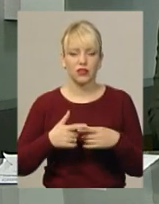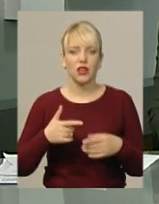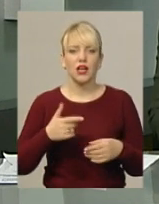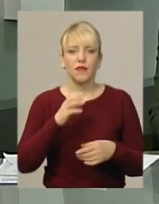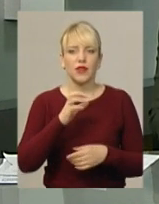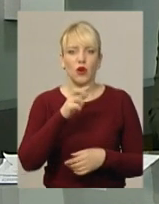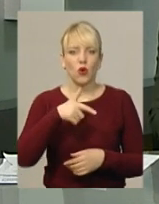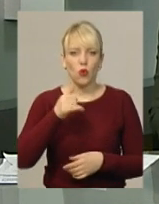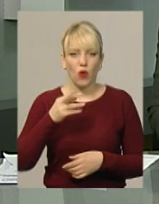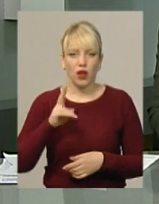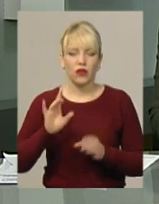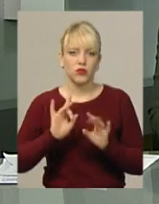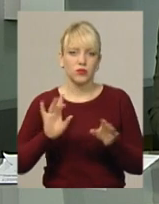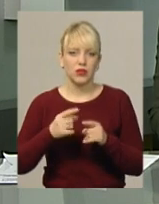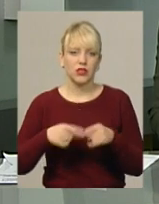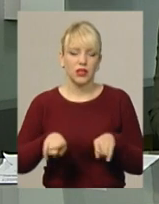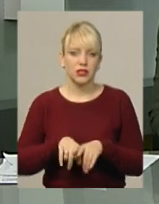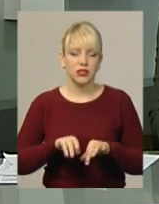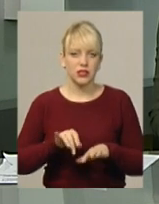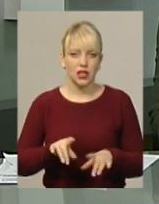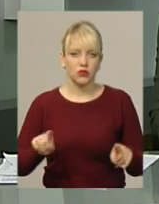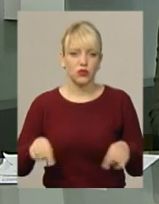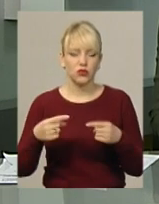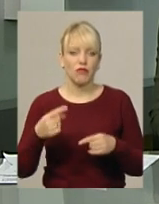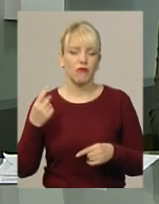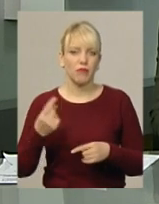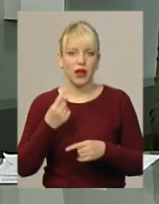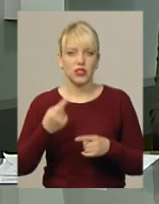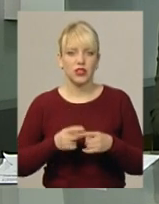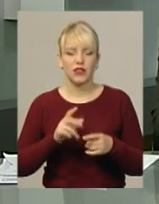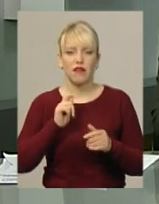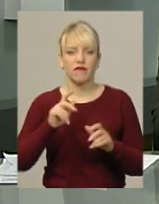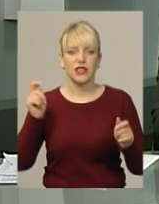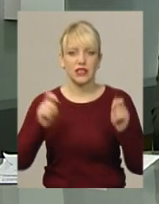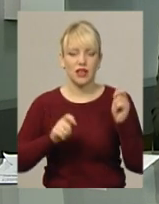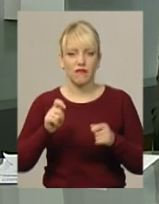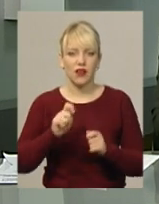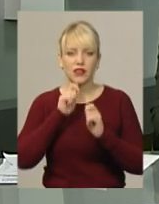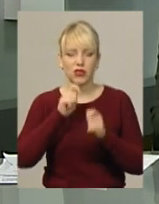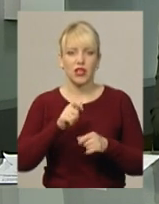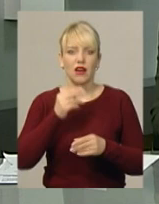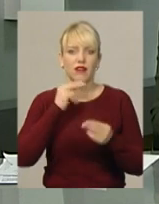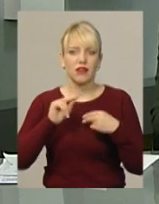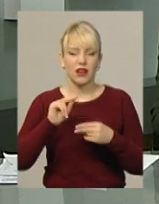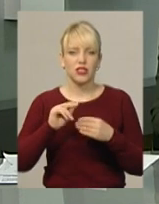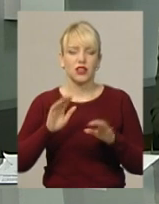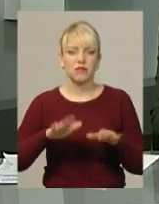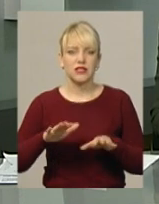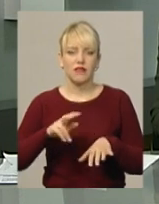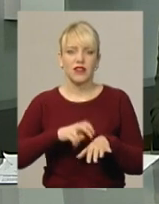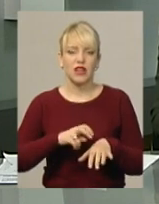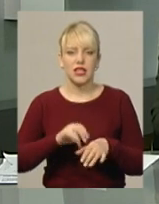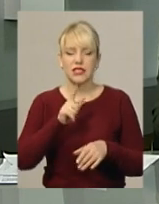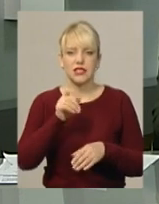Олена Голяк розповідає, такий захід у місті влаштовують вперше. На фестивалі нагородять кращих місцевих лікарів. Їх за допомогою онлайн